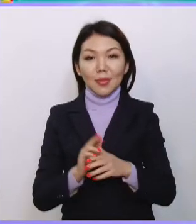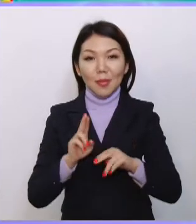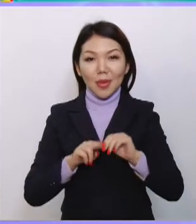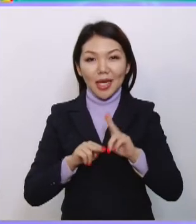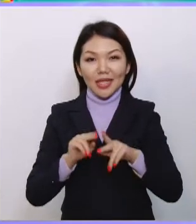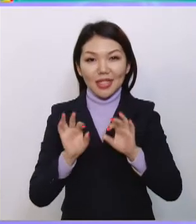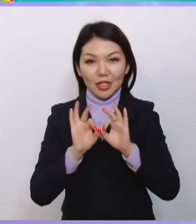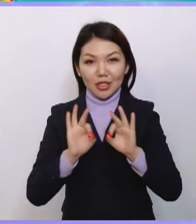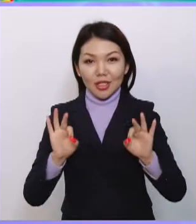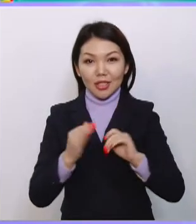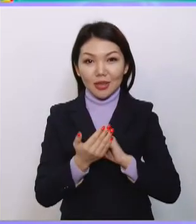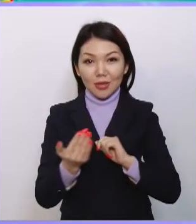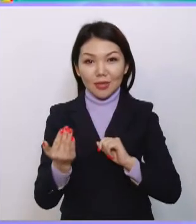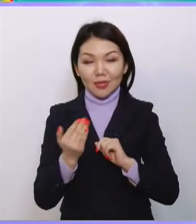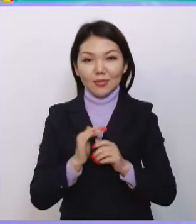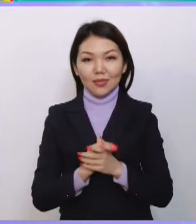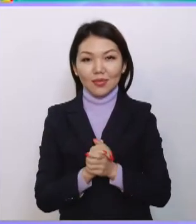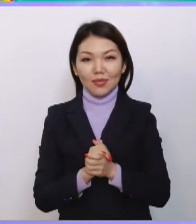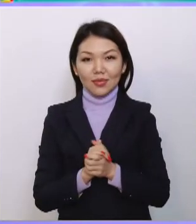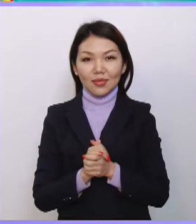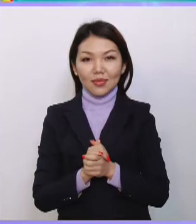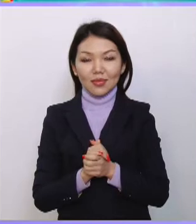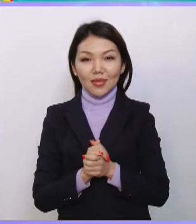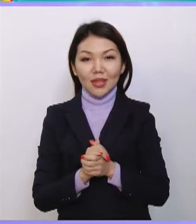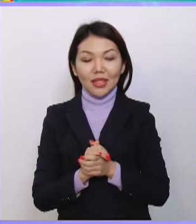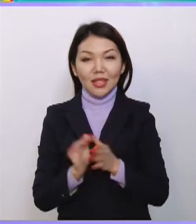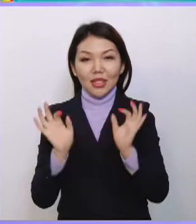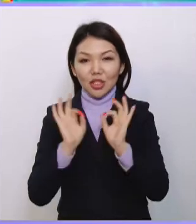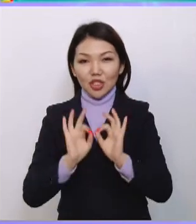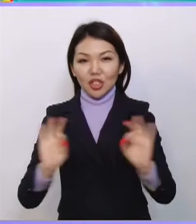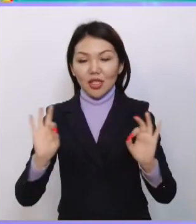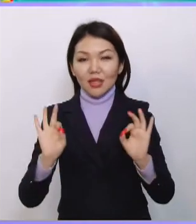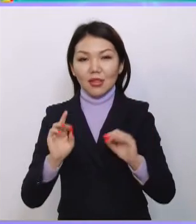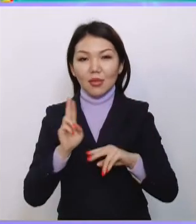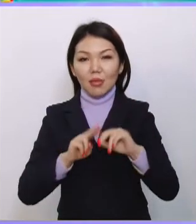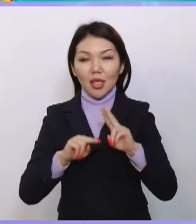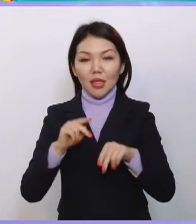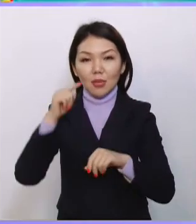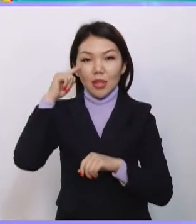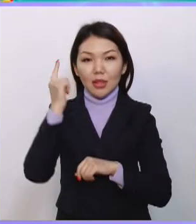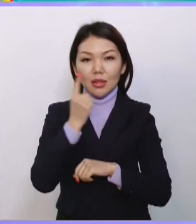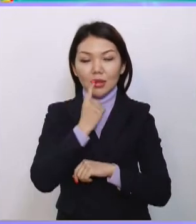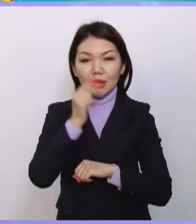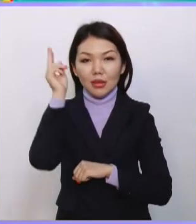Маанайыңар жакшыбы? Анда жарык маанай менен кыргыз тили сабагын баштайбыз.